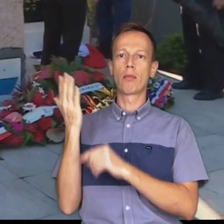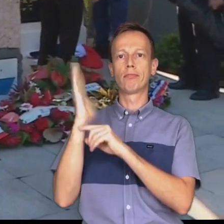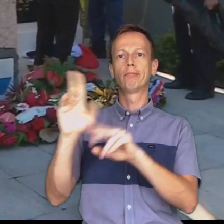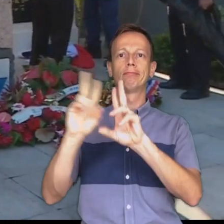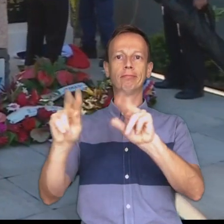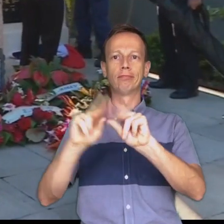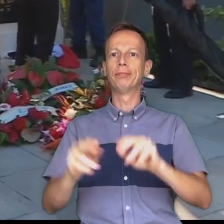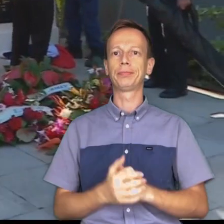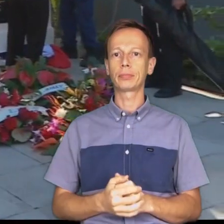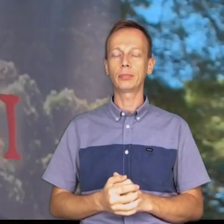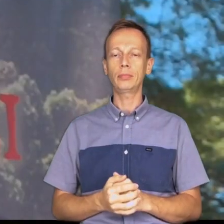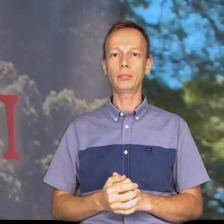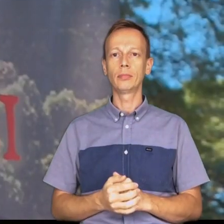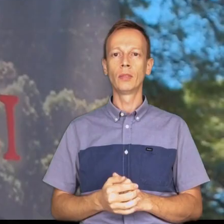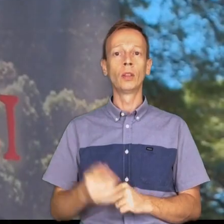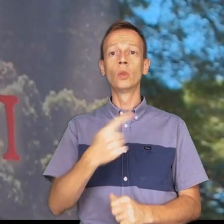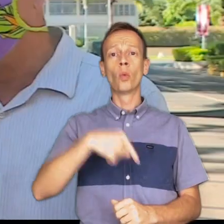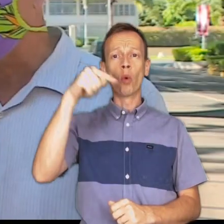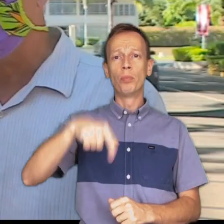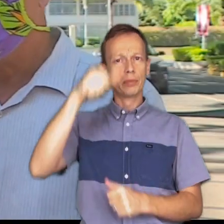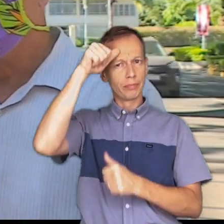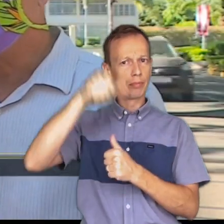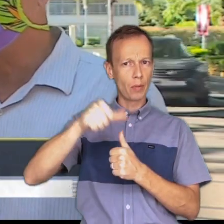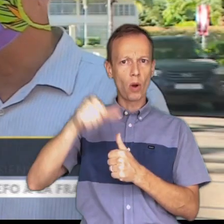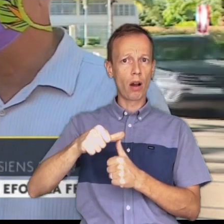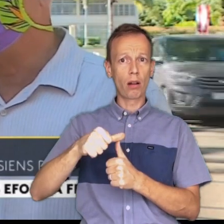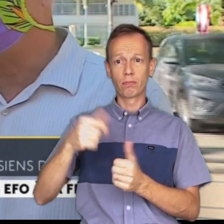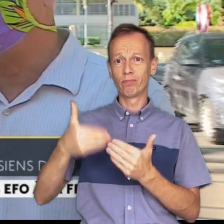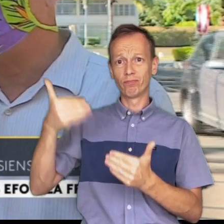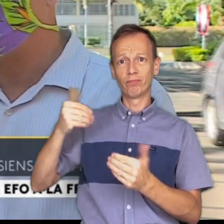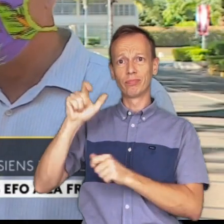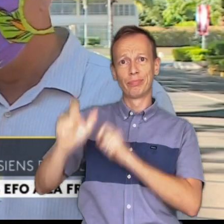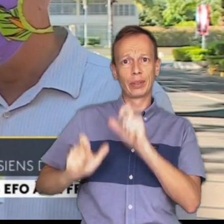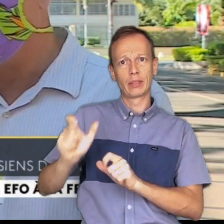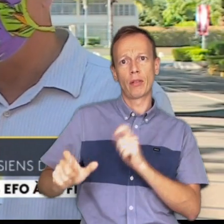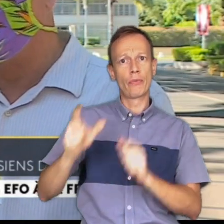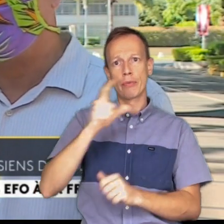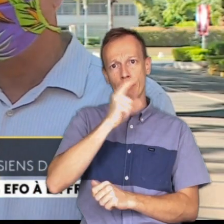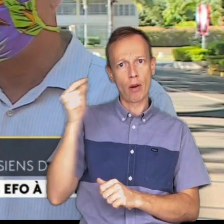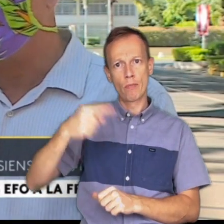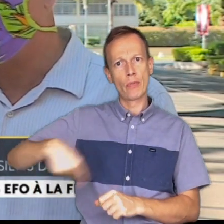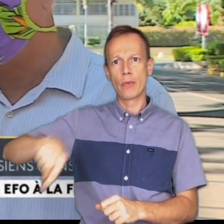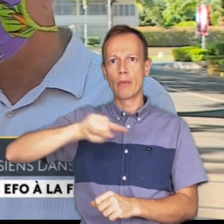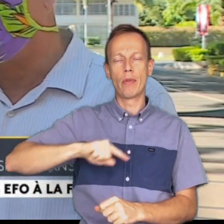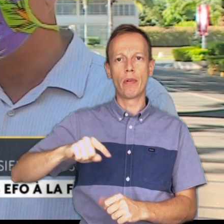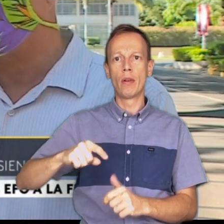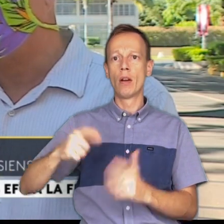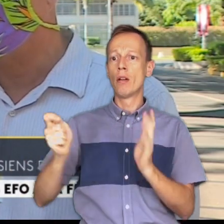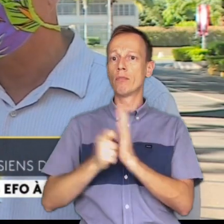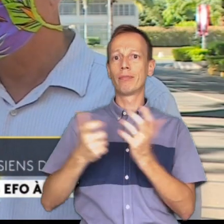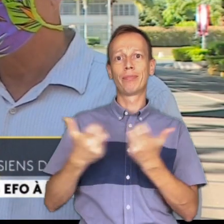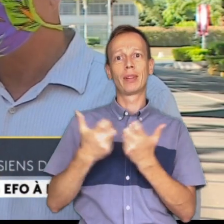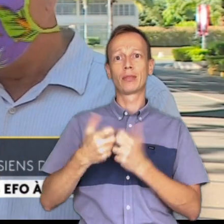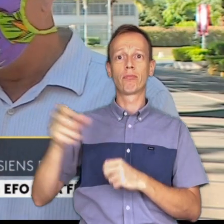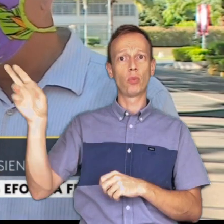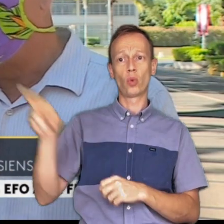Stéphane Ratino. On a un devoir de mémoire, de se souvenir de ces hommes qui, pour certains quand même, quand ils sont